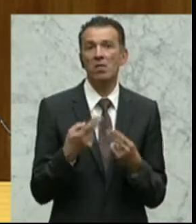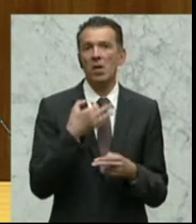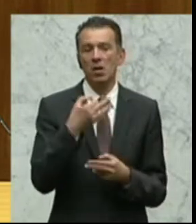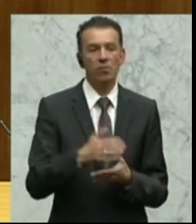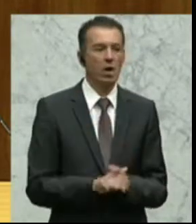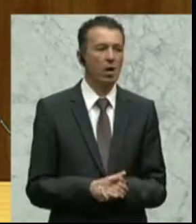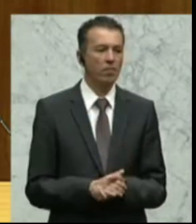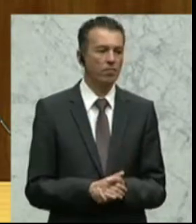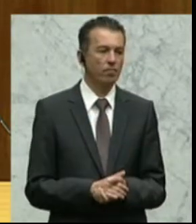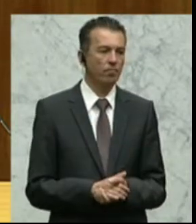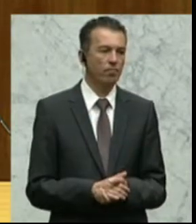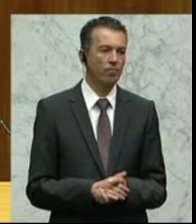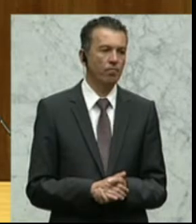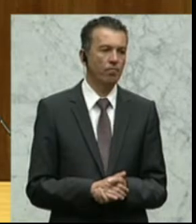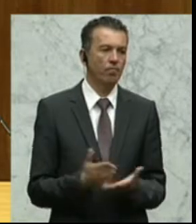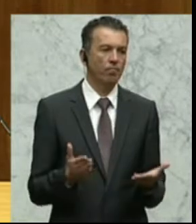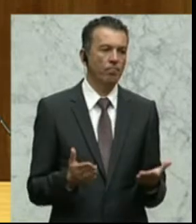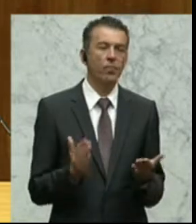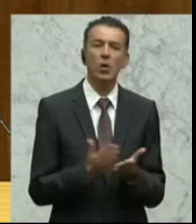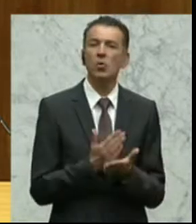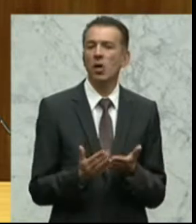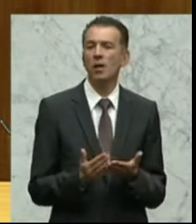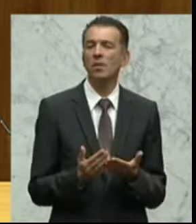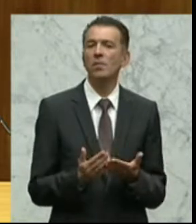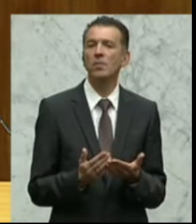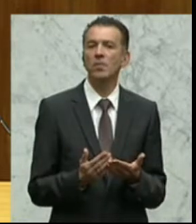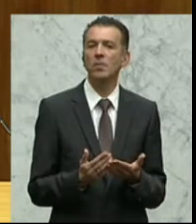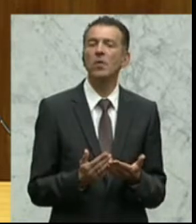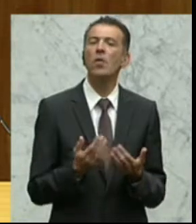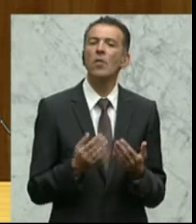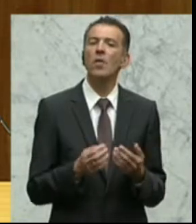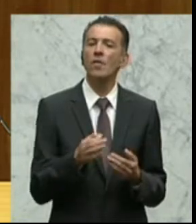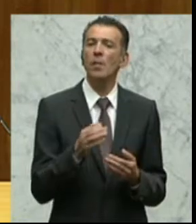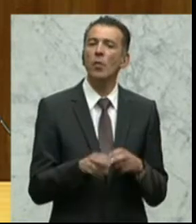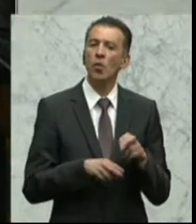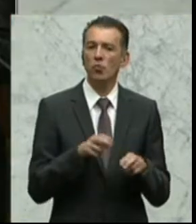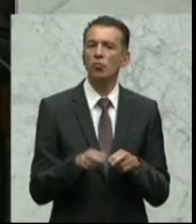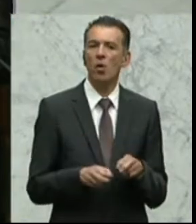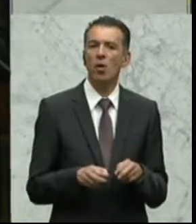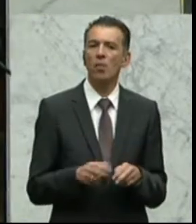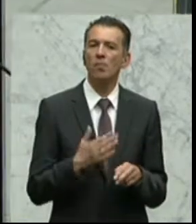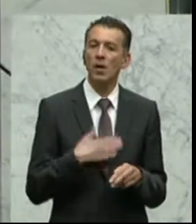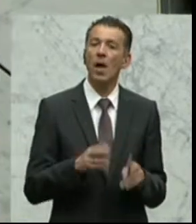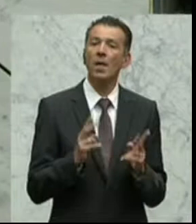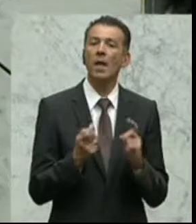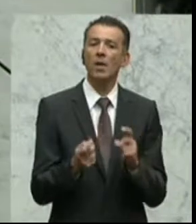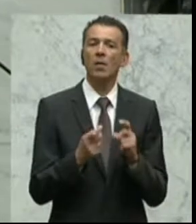die bestimmen die Höhe der Steuer- und Abgabenquote. Und jetzt kann man gern darüber diskutieren, funktioniert der Staat